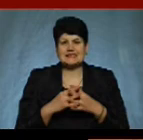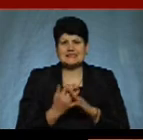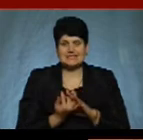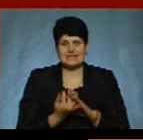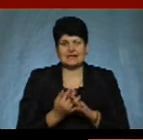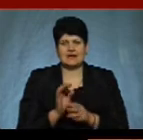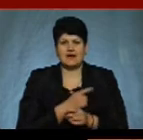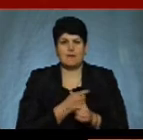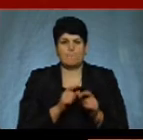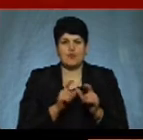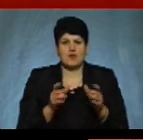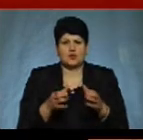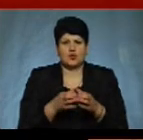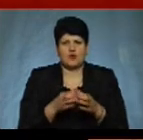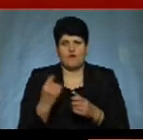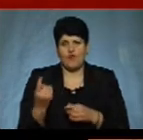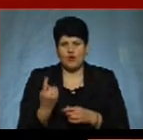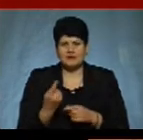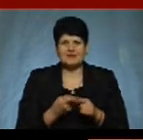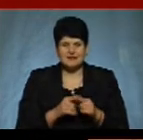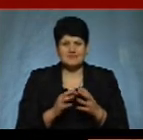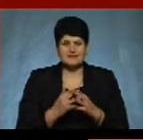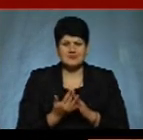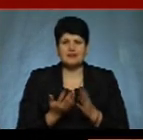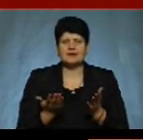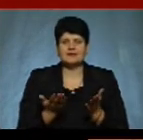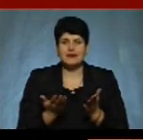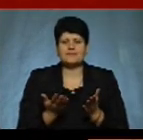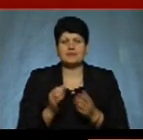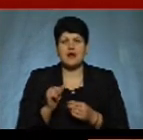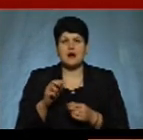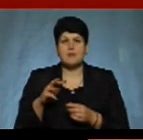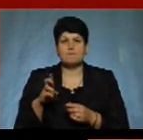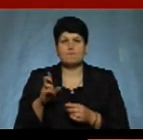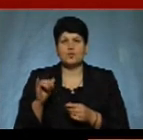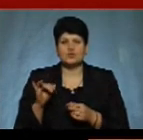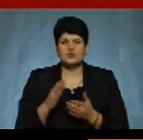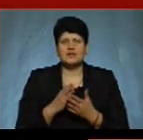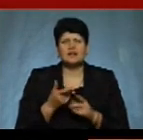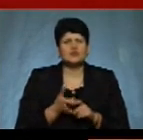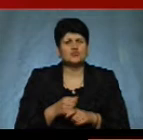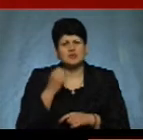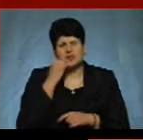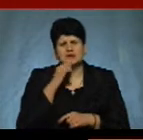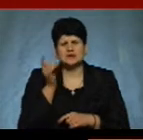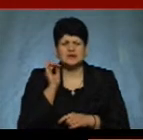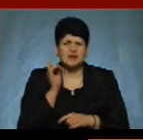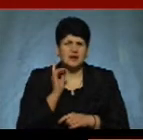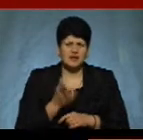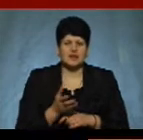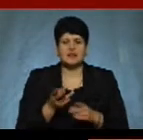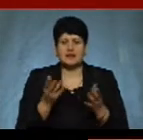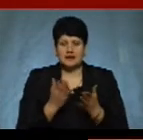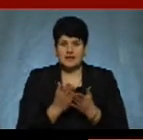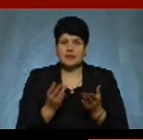нас по області. Розкажіть, будь ласка, це села, в яких амбулаторії є, але вони дуже старі і є потреба